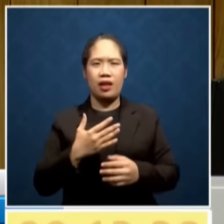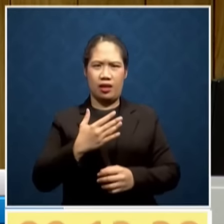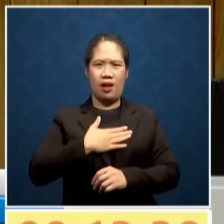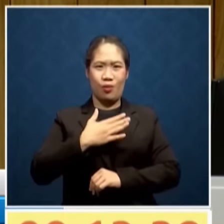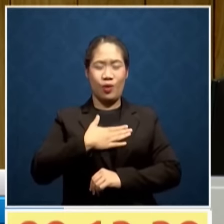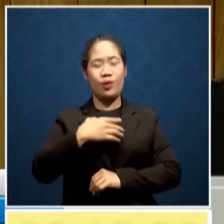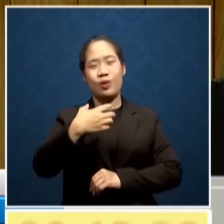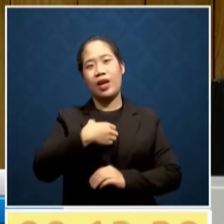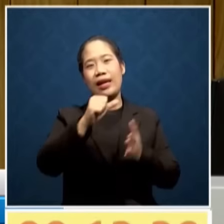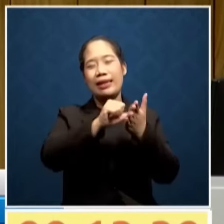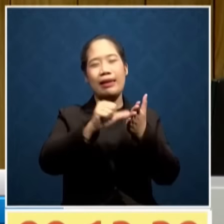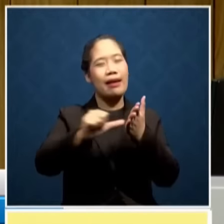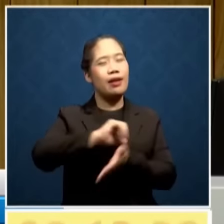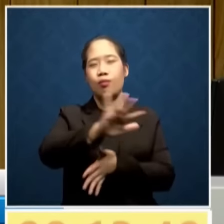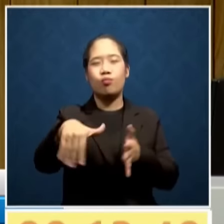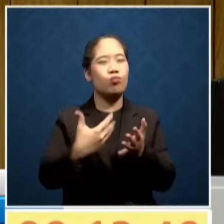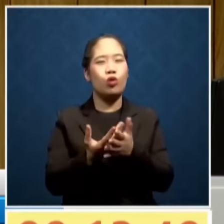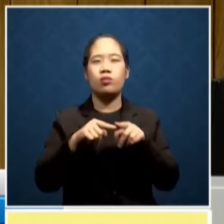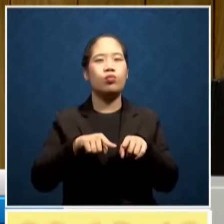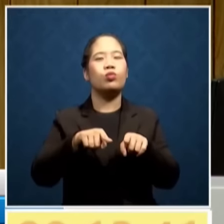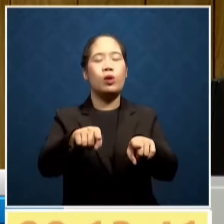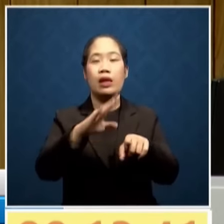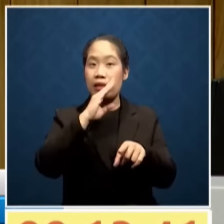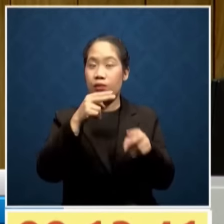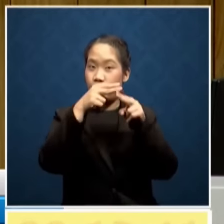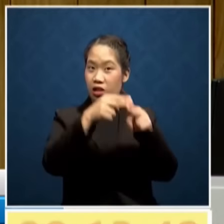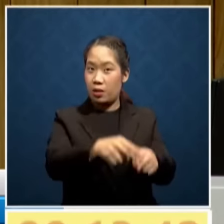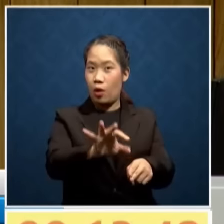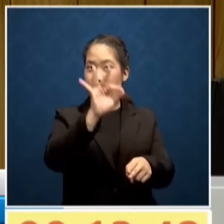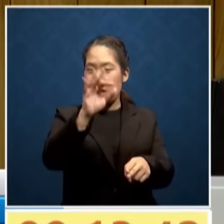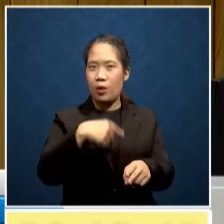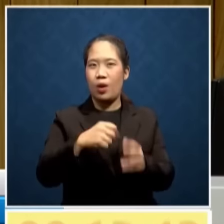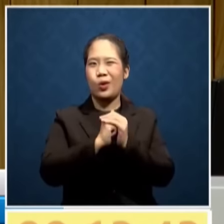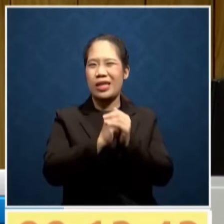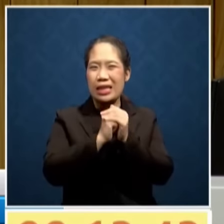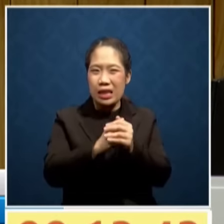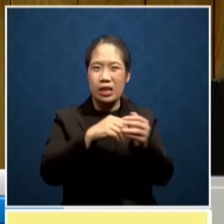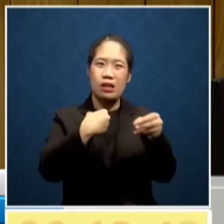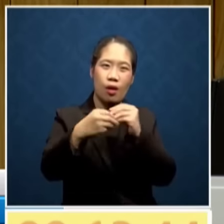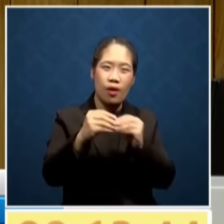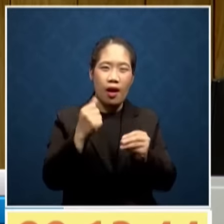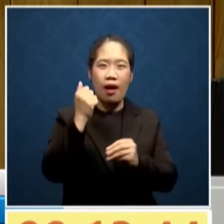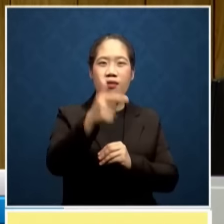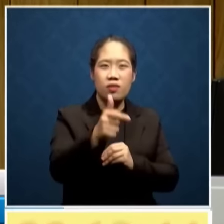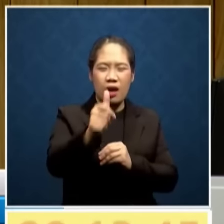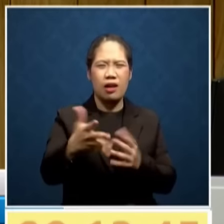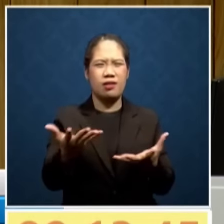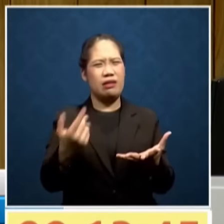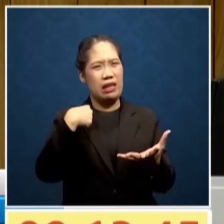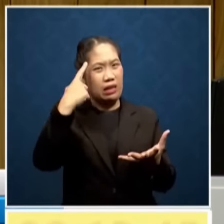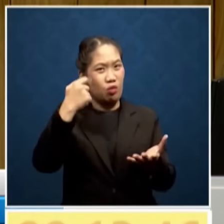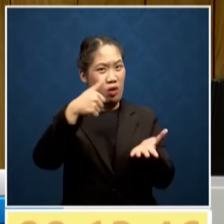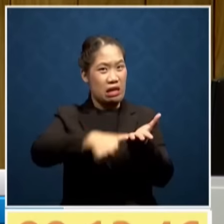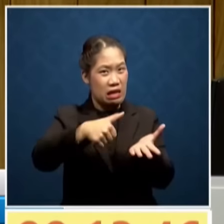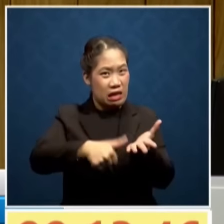ราอยากจะแก้ทุกอย่างพร้อมๆกันคงถ้าจะแก้เฉพาะเยียวยาคนจีนอย่างเดียวแต่หนี้ของเขาอย่างเยอะเนี่ย